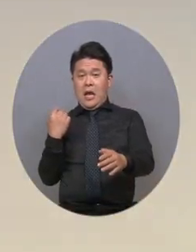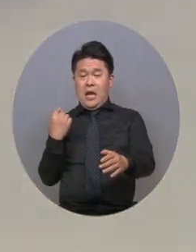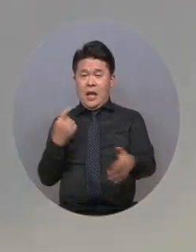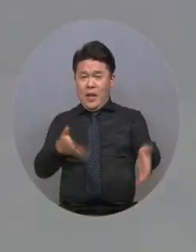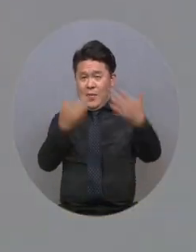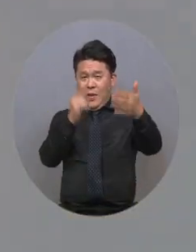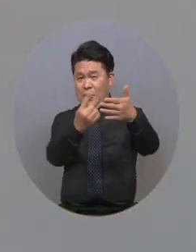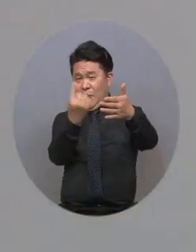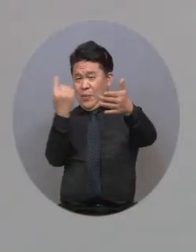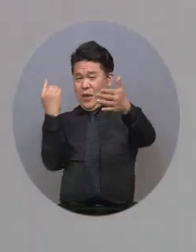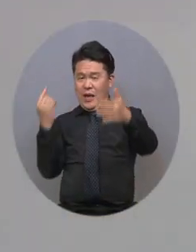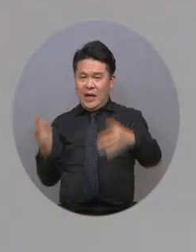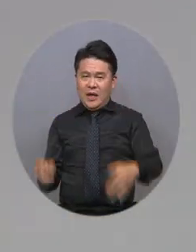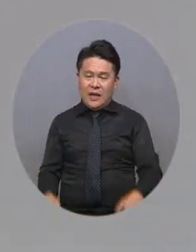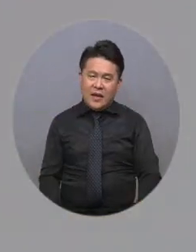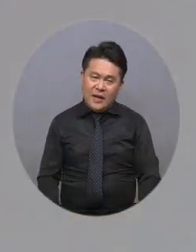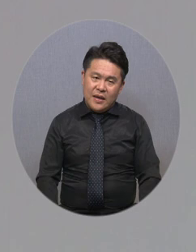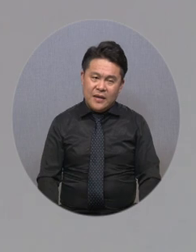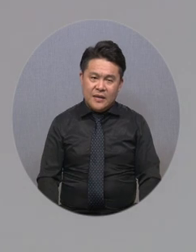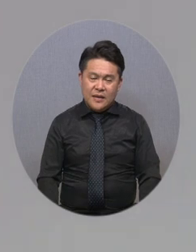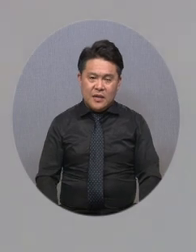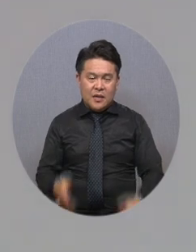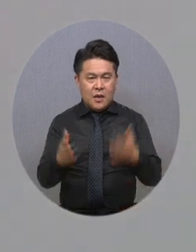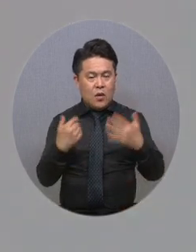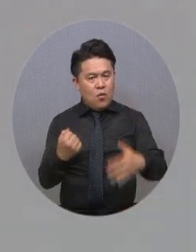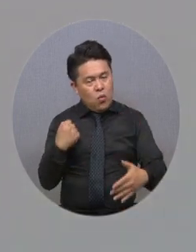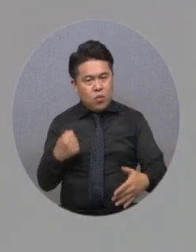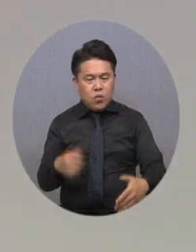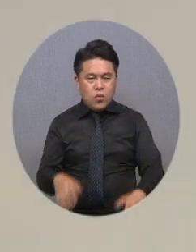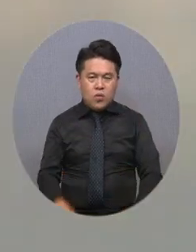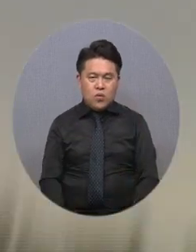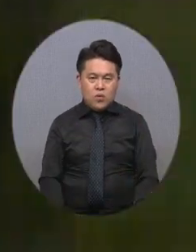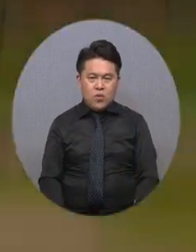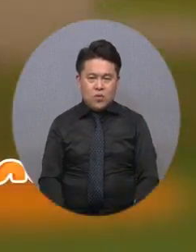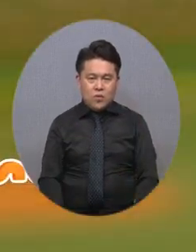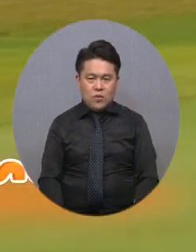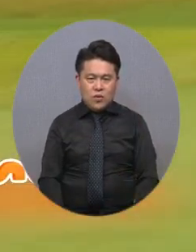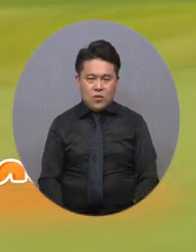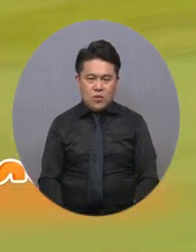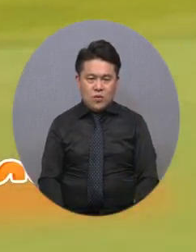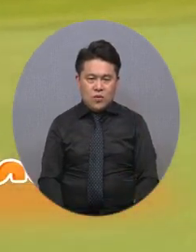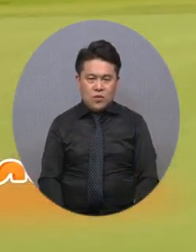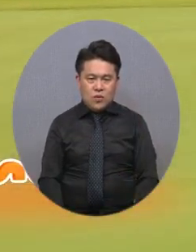아, 거, 아, 밀린다. 바람 세다.